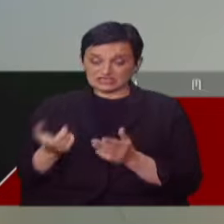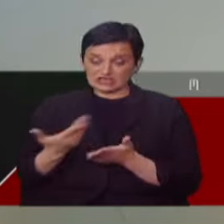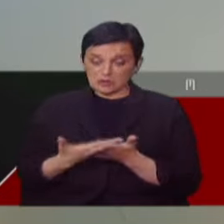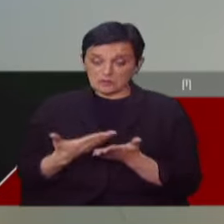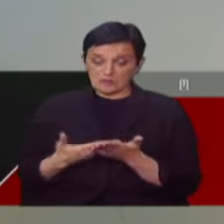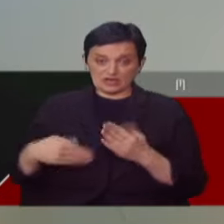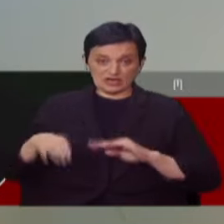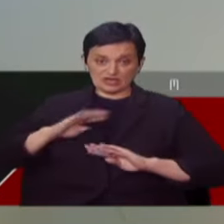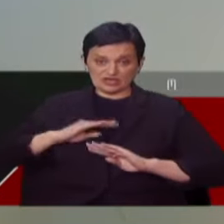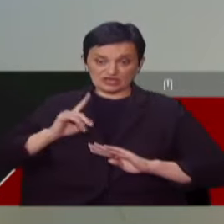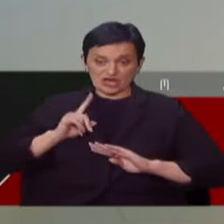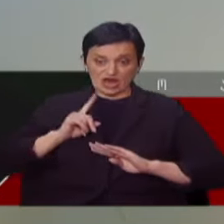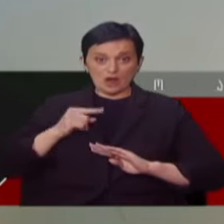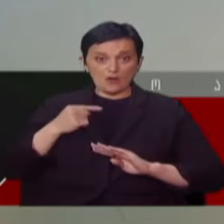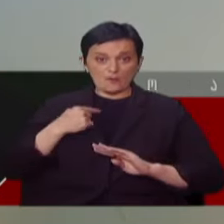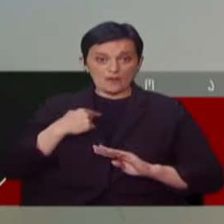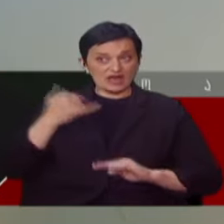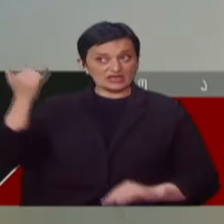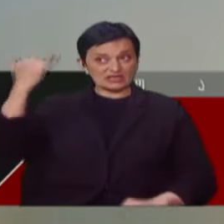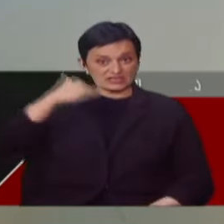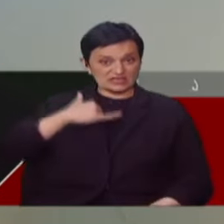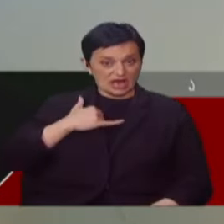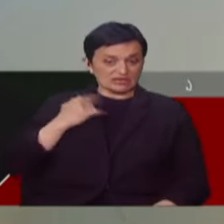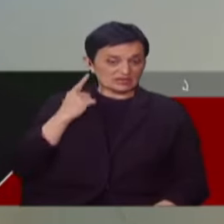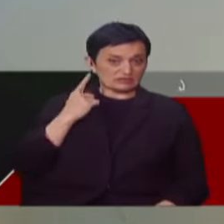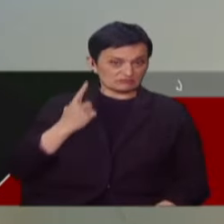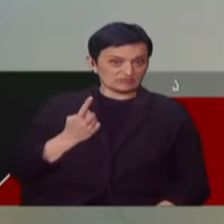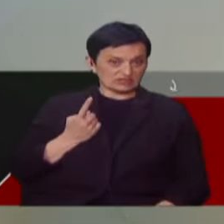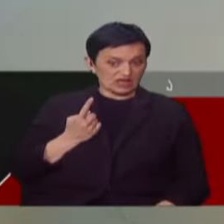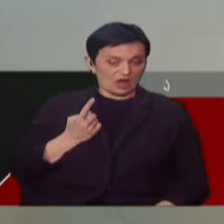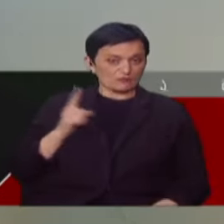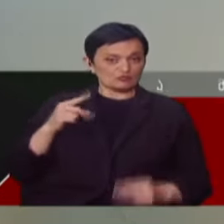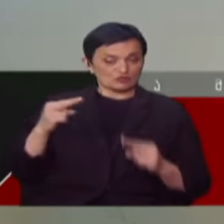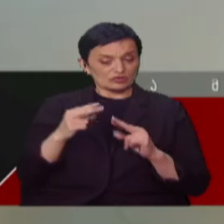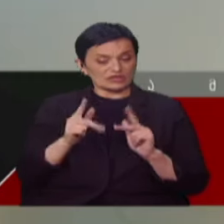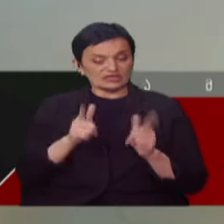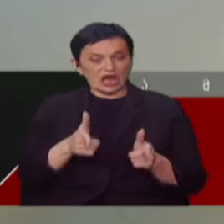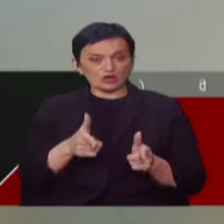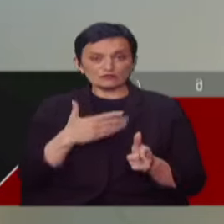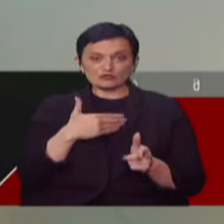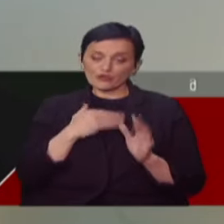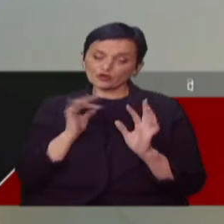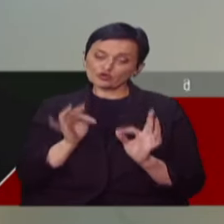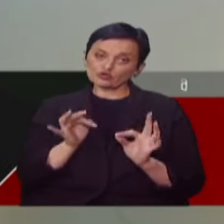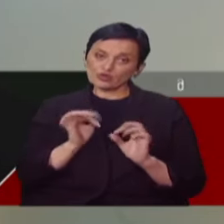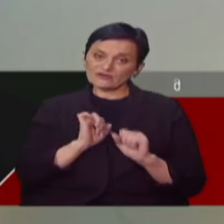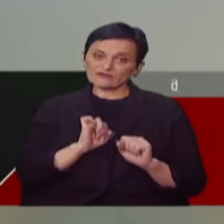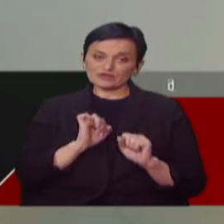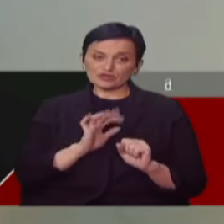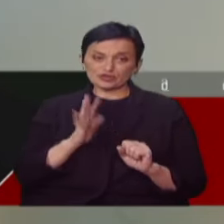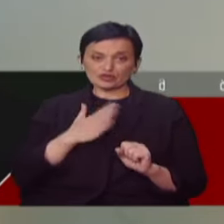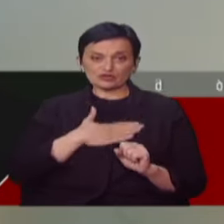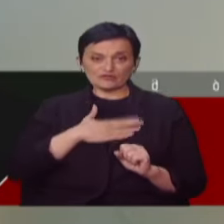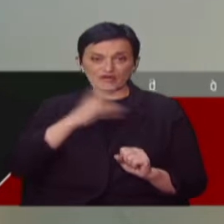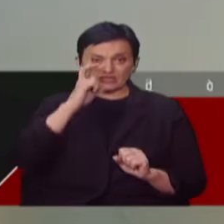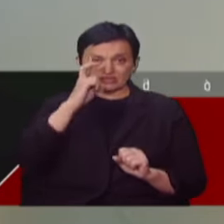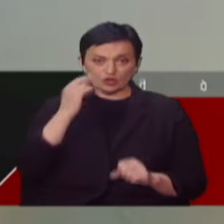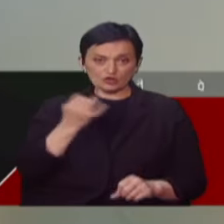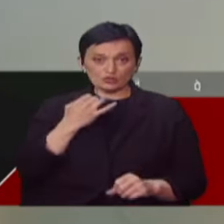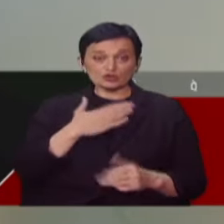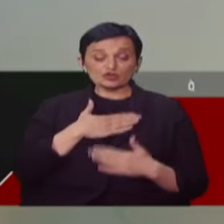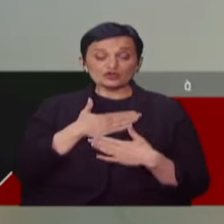რომ საიდანღაც არ დაველოდოთ ხოლმე, მანდა მაინც რომ დაგვიდასტურონ ჩვენ სწორედ ვიცავთ თუ არა ჩვენ სახელმწიფო